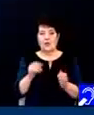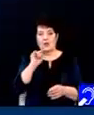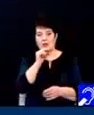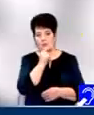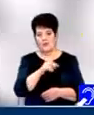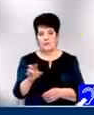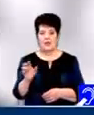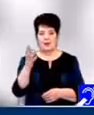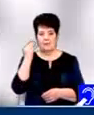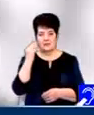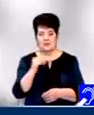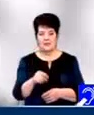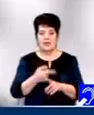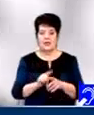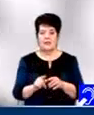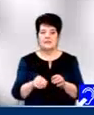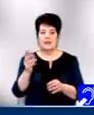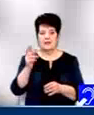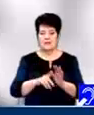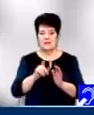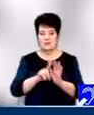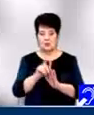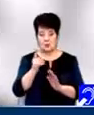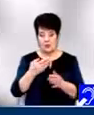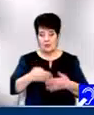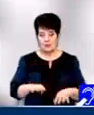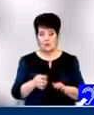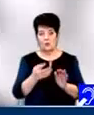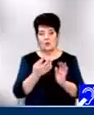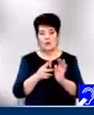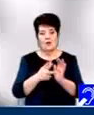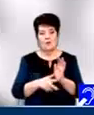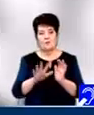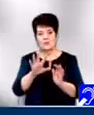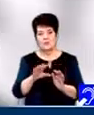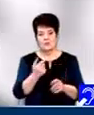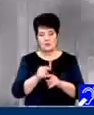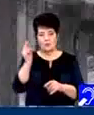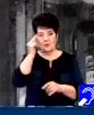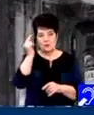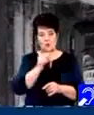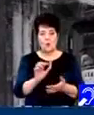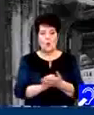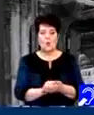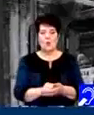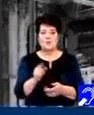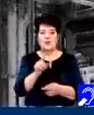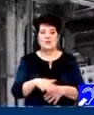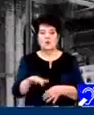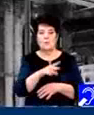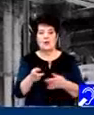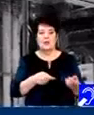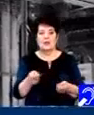a Basarabiei. Teofil Ioncu s-a născut în 1885 în satul Olișcan, județul Orhei. După absolvirea studiilor, ocupă funcții în domeniul